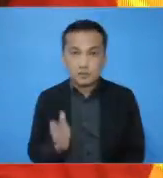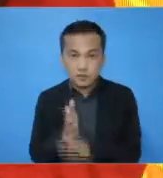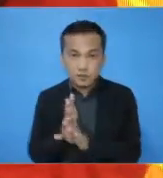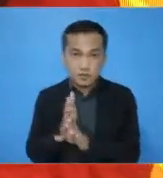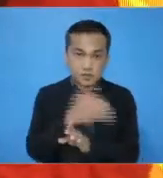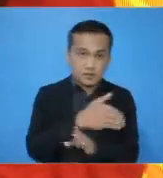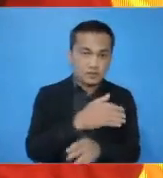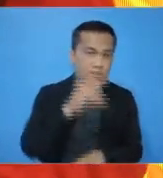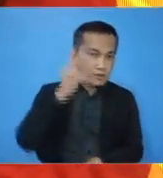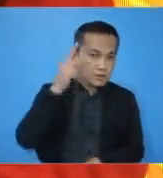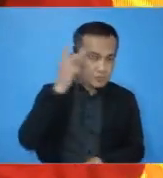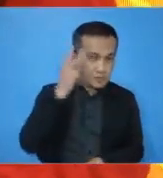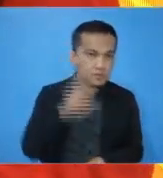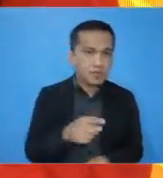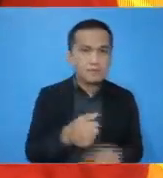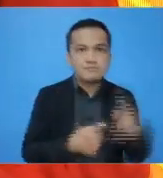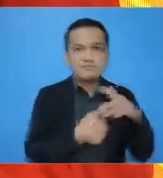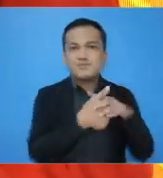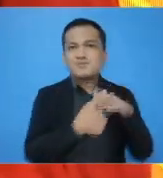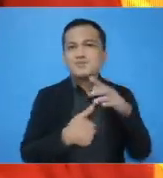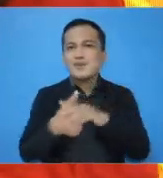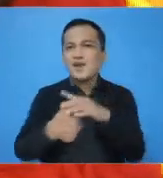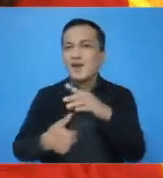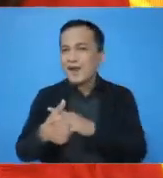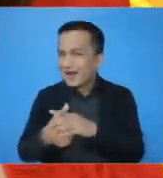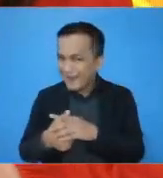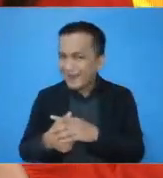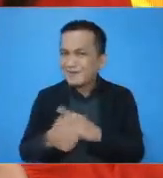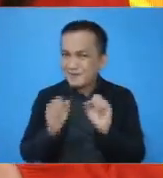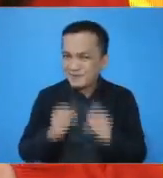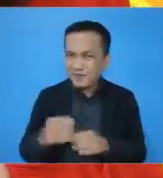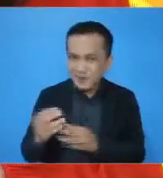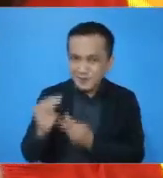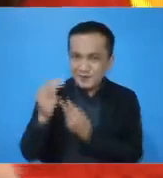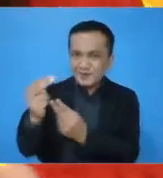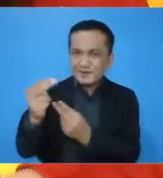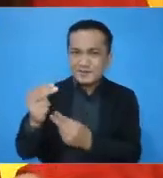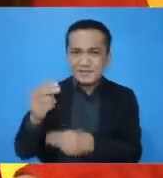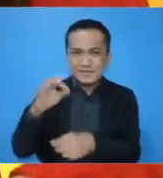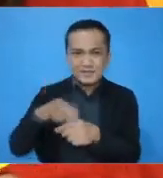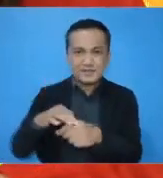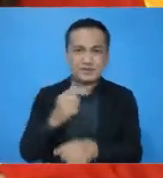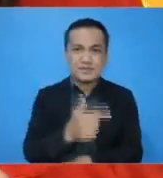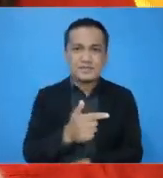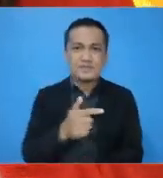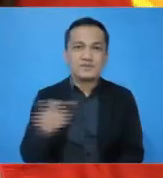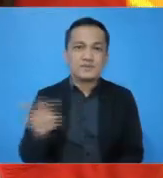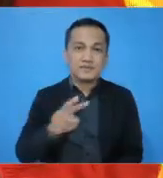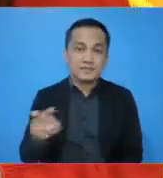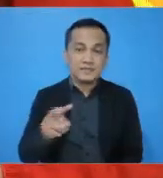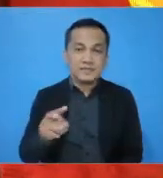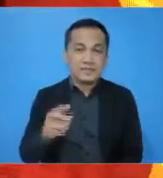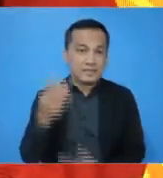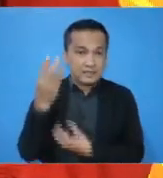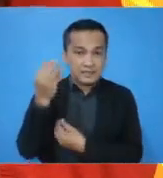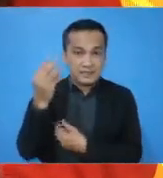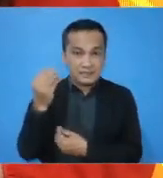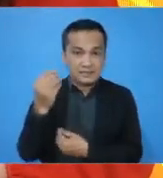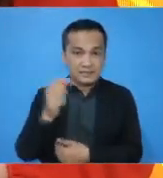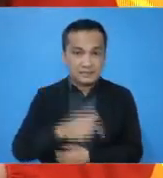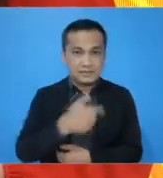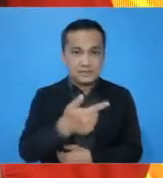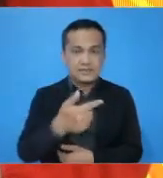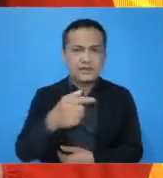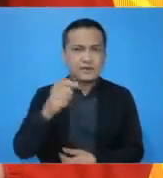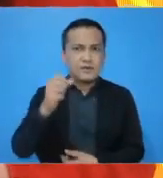Isa-isa nang lumulutang ang mga posibleng kakandidato sa eleksyon sa 2022. Ang latest, Sara-Gibo tandem daw. Ano kayang say